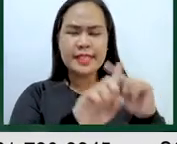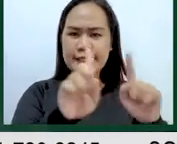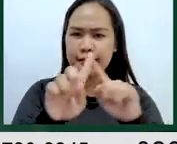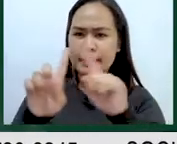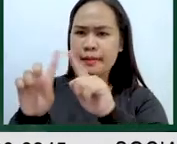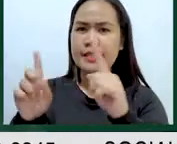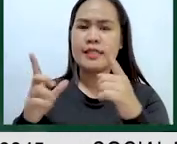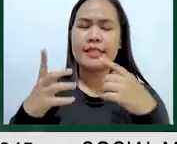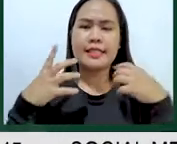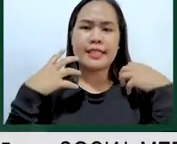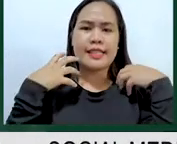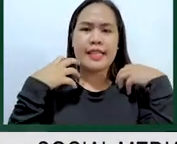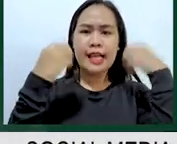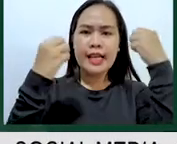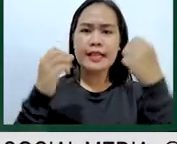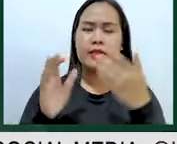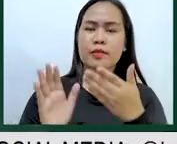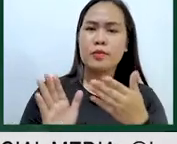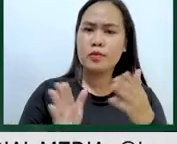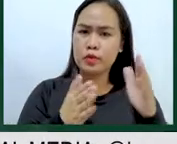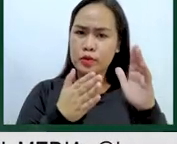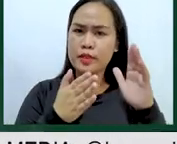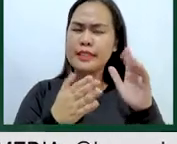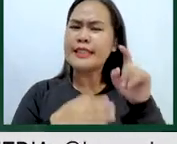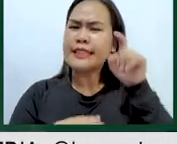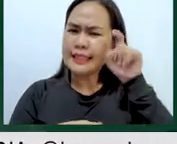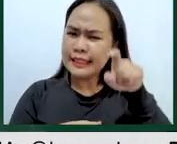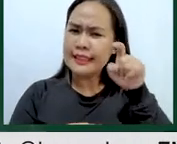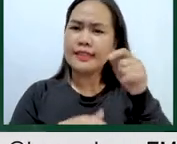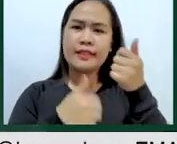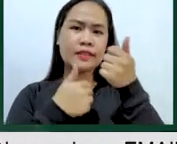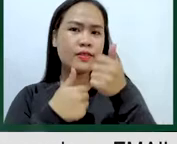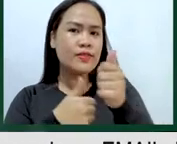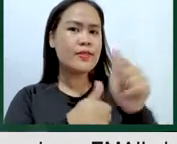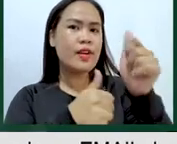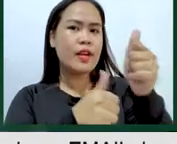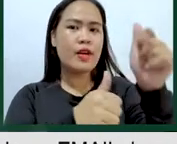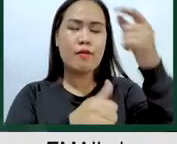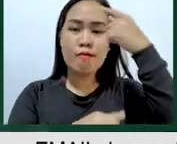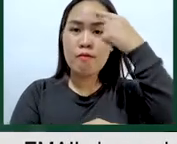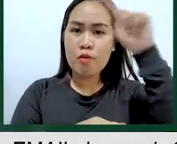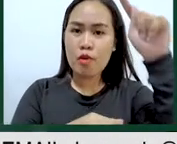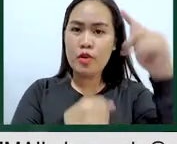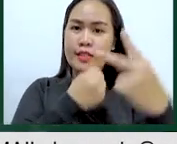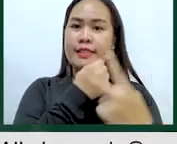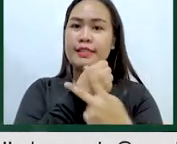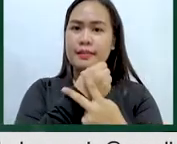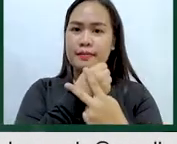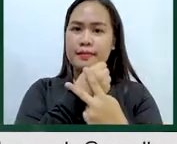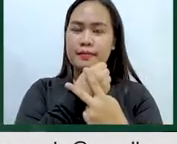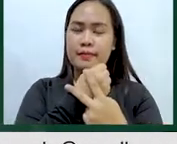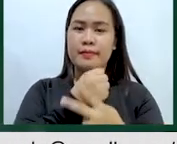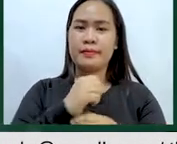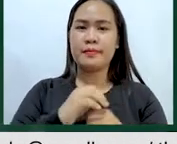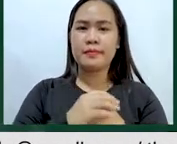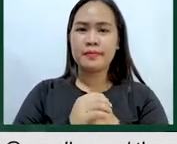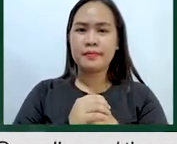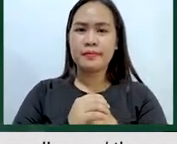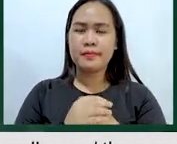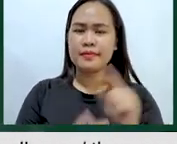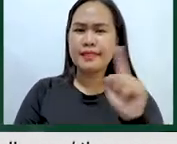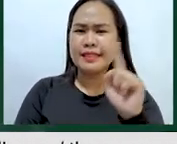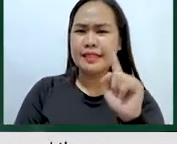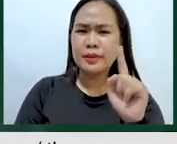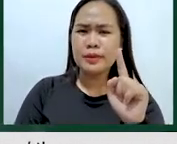health protocols, kailangan natin gawin yan. Eh. Kailangan natin sundin, no, para sa ating kaligtasan. So ano ba